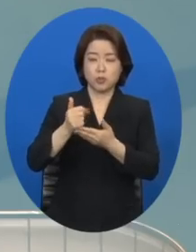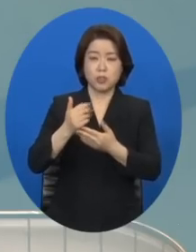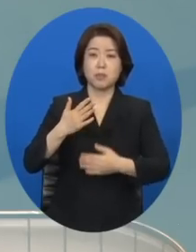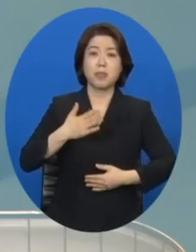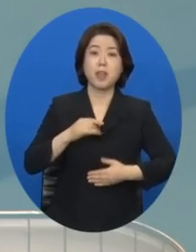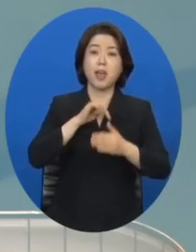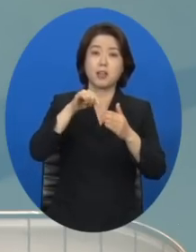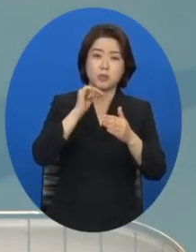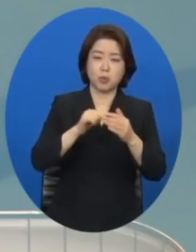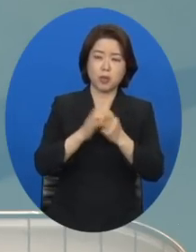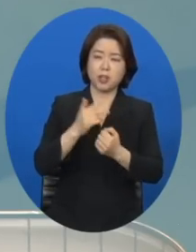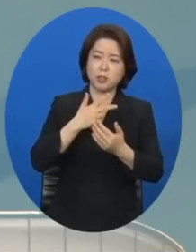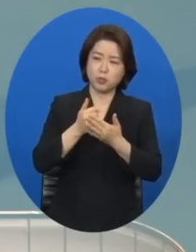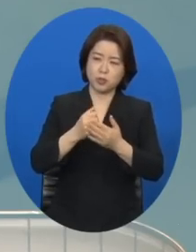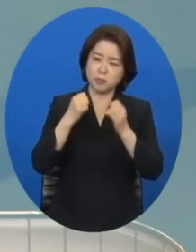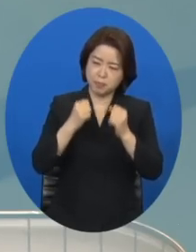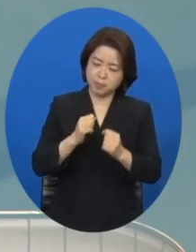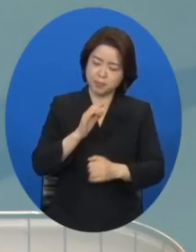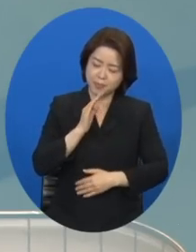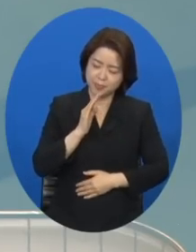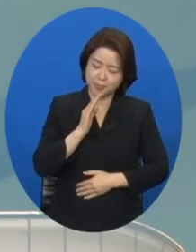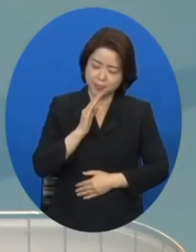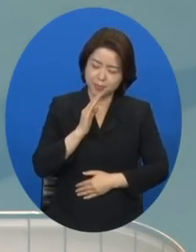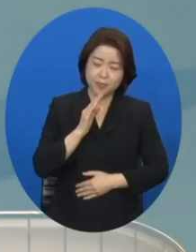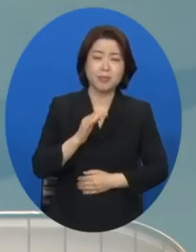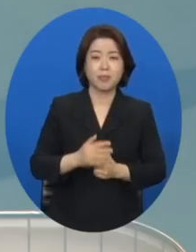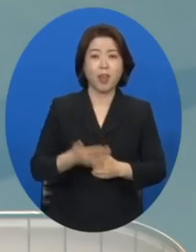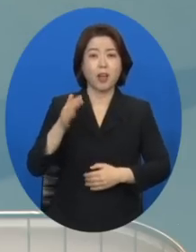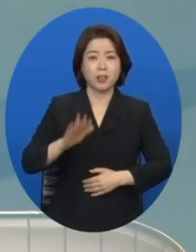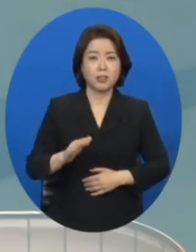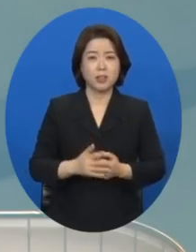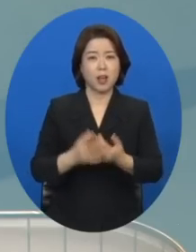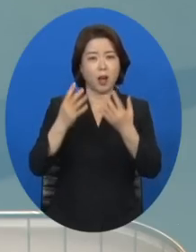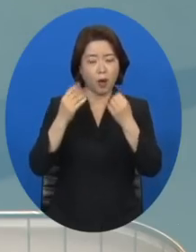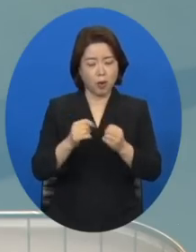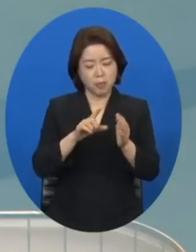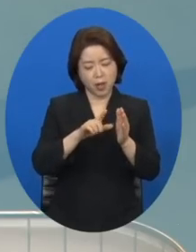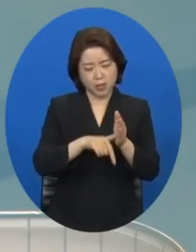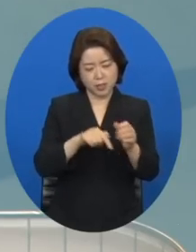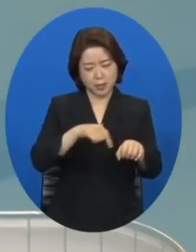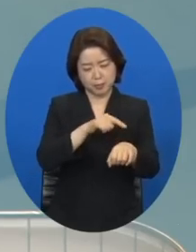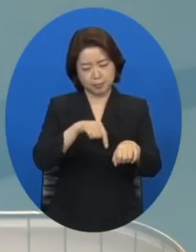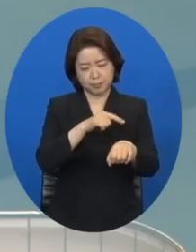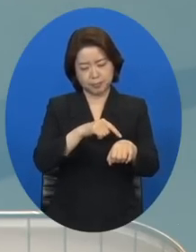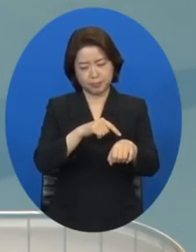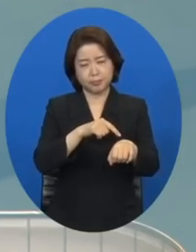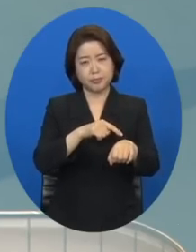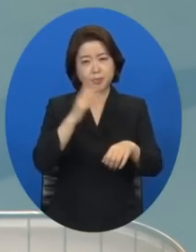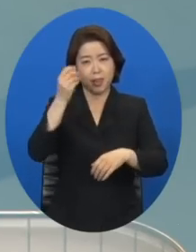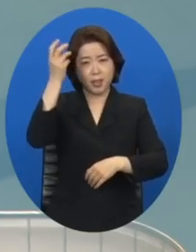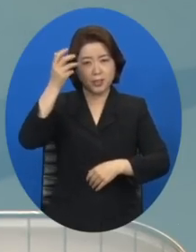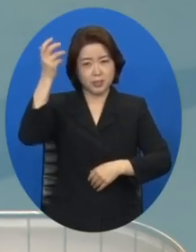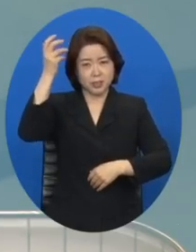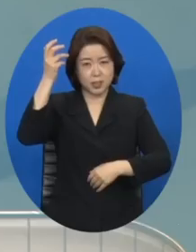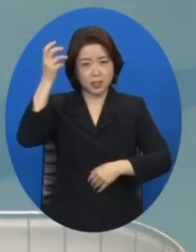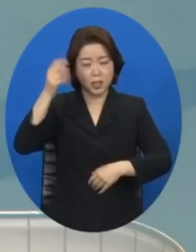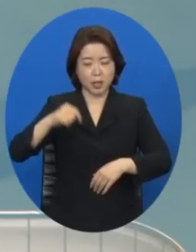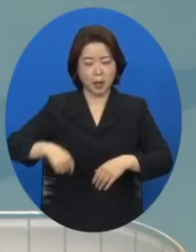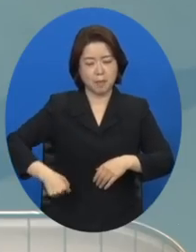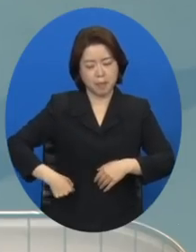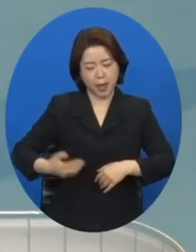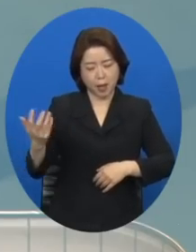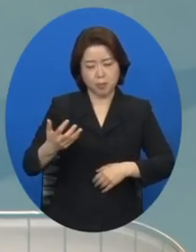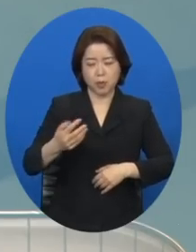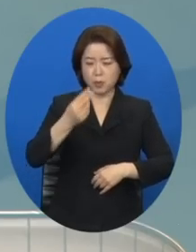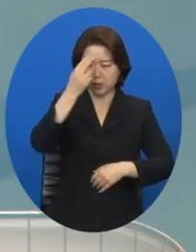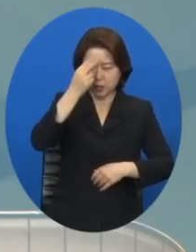안에 주님 계시지요 그런데 얼마나 많은 시간들 성령의 마음을 아프게